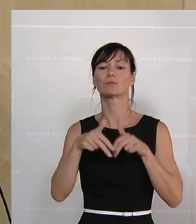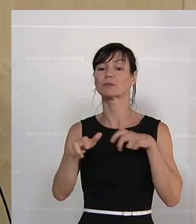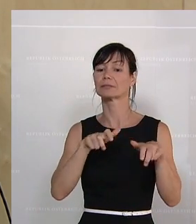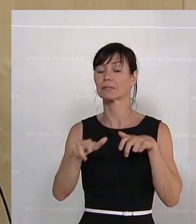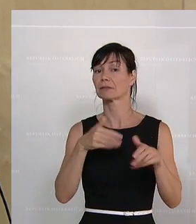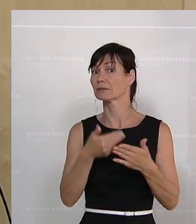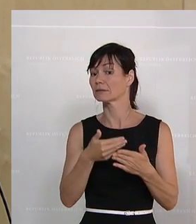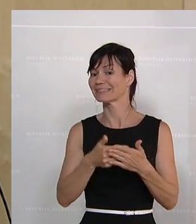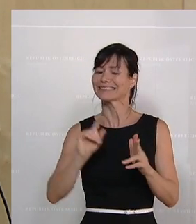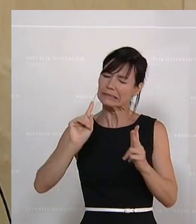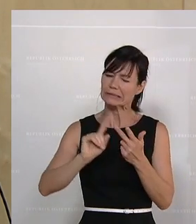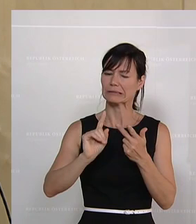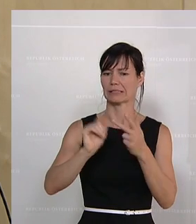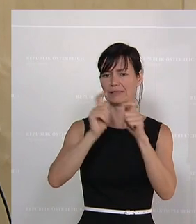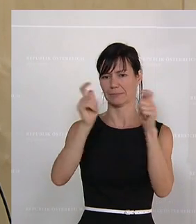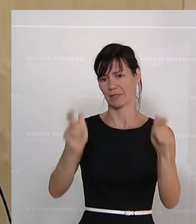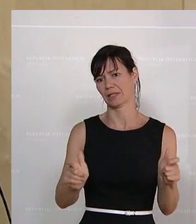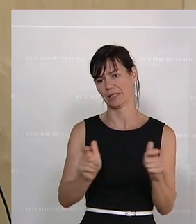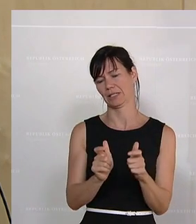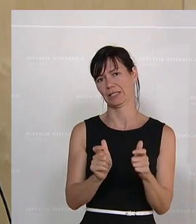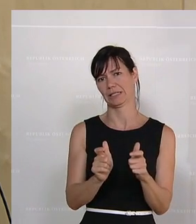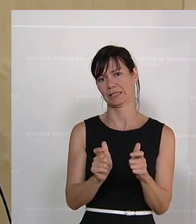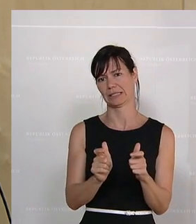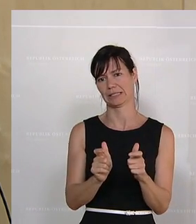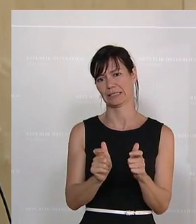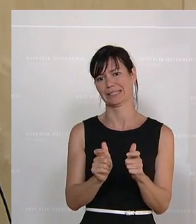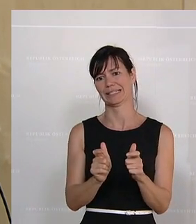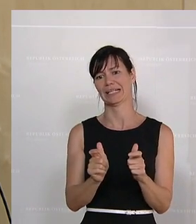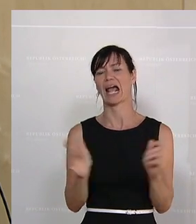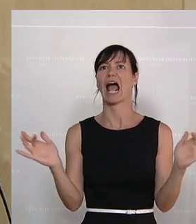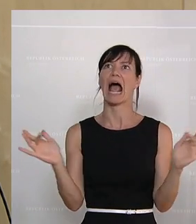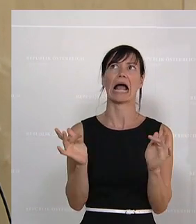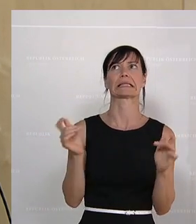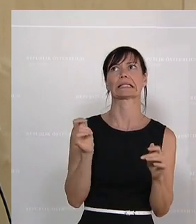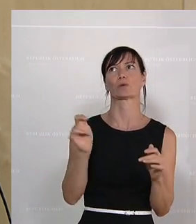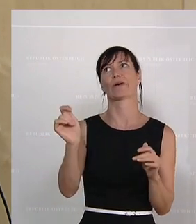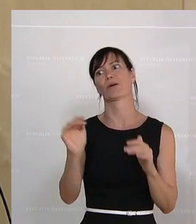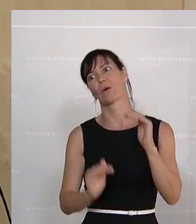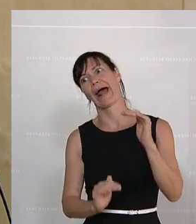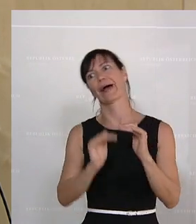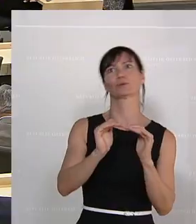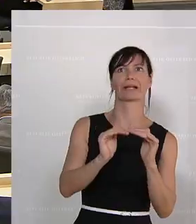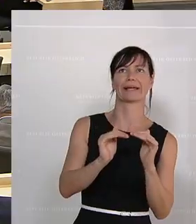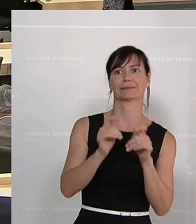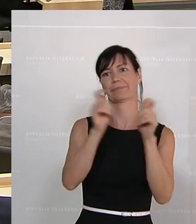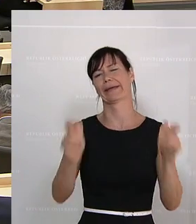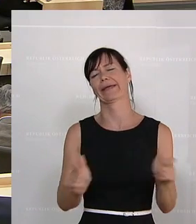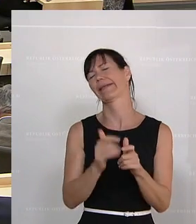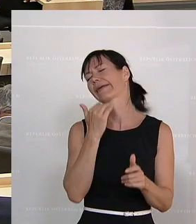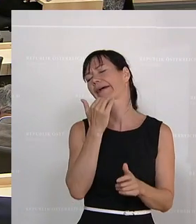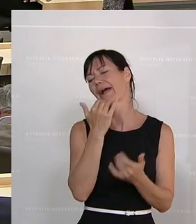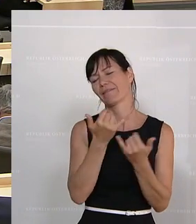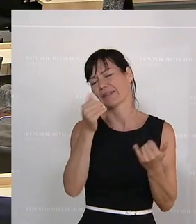dieses dritte paket dieses dritte anti-terror-paket ausgleichs paket vizekanzler cent wie man immer dass auch nennt